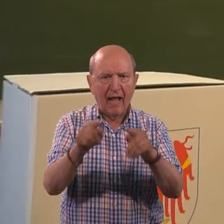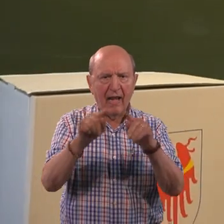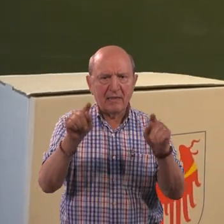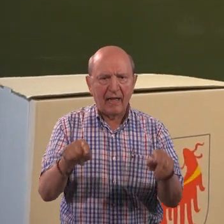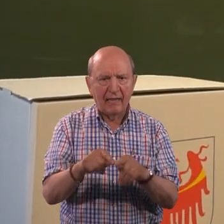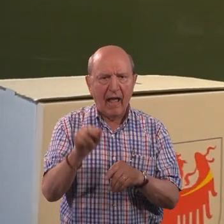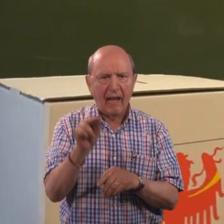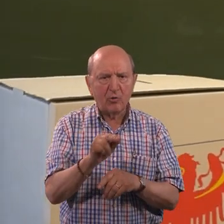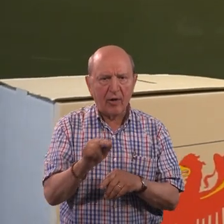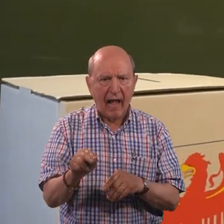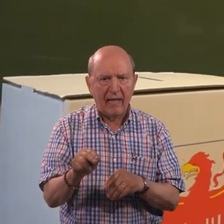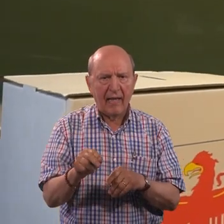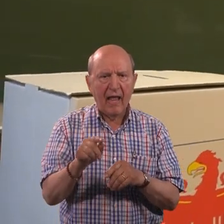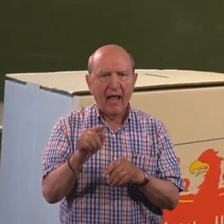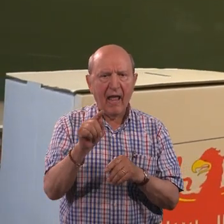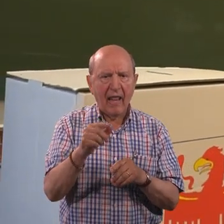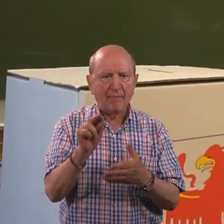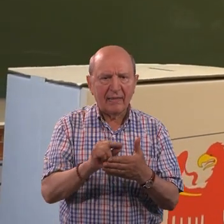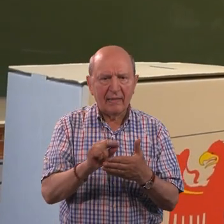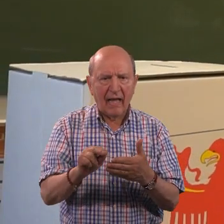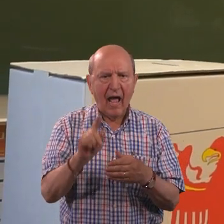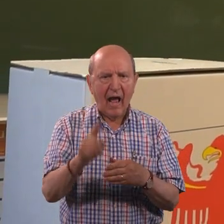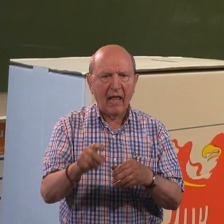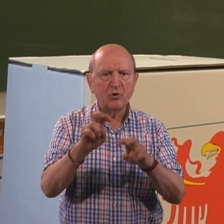elettorale la matita alla scrutatrice